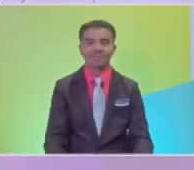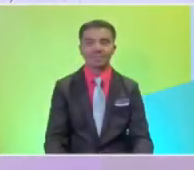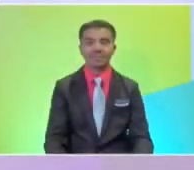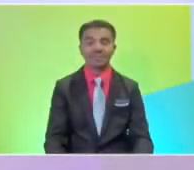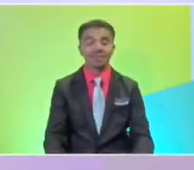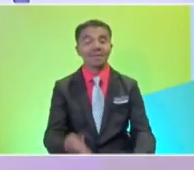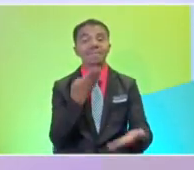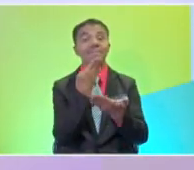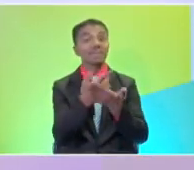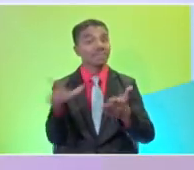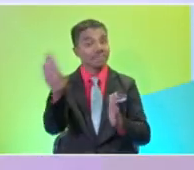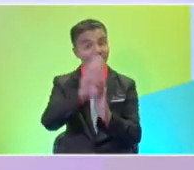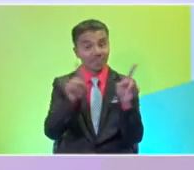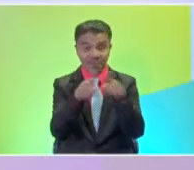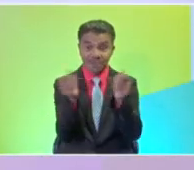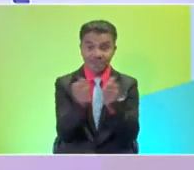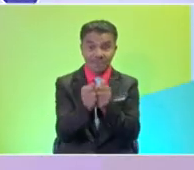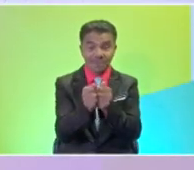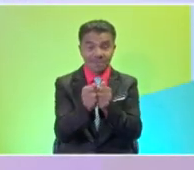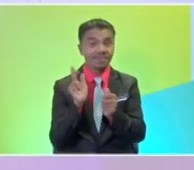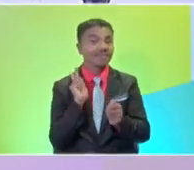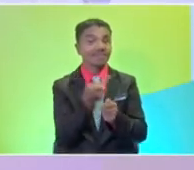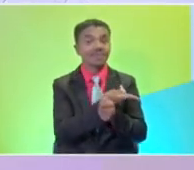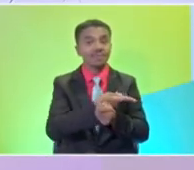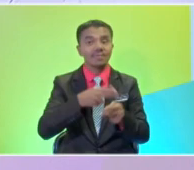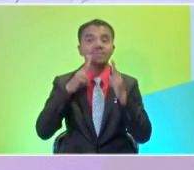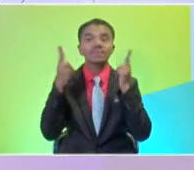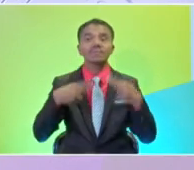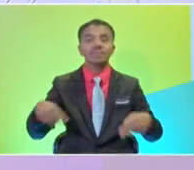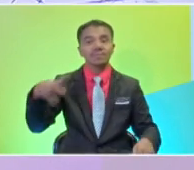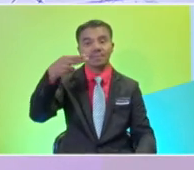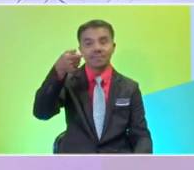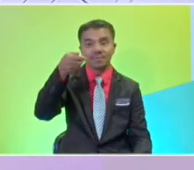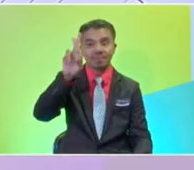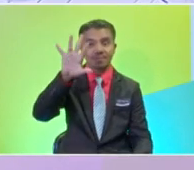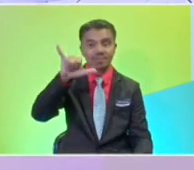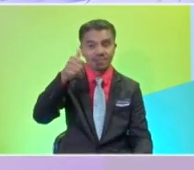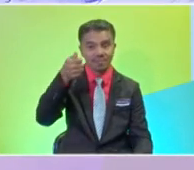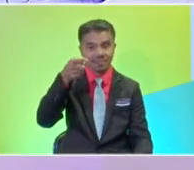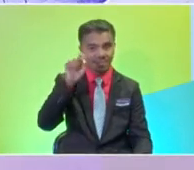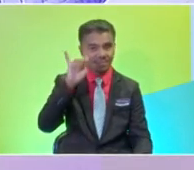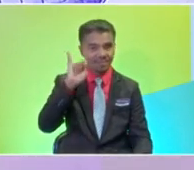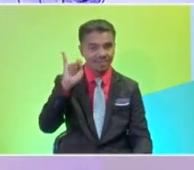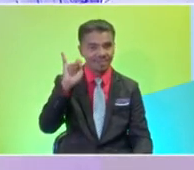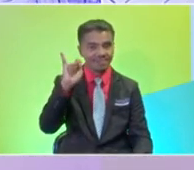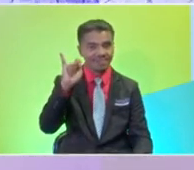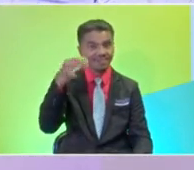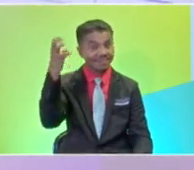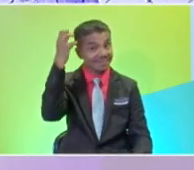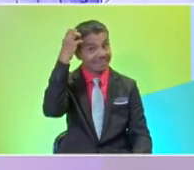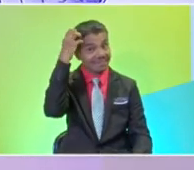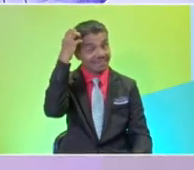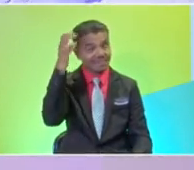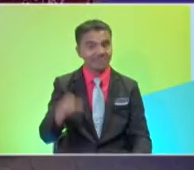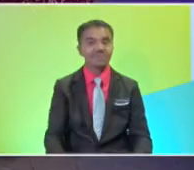Baiklah bersama dengan kita Pada hari ini Ustazah Hariati Adni guru bahasa Arab SMK Teluk Datuk Selangor KF